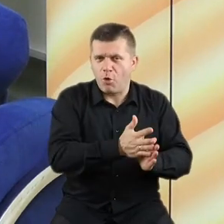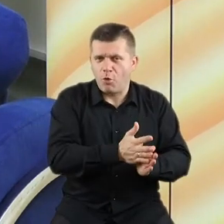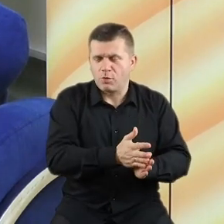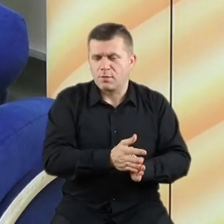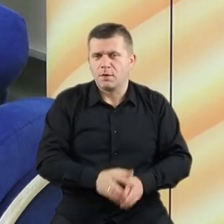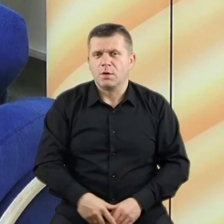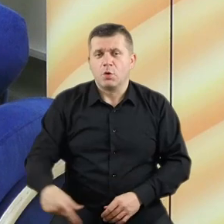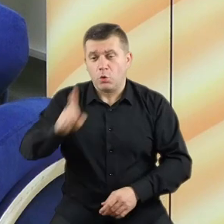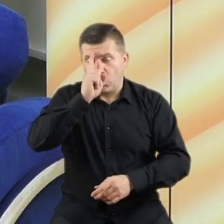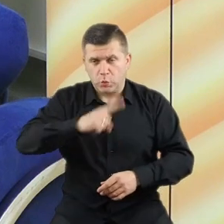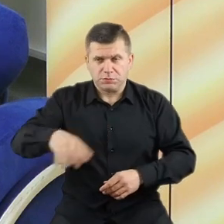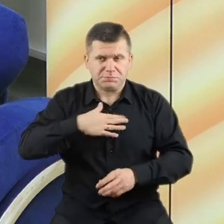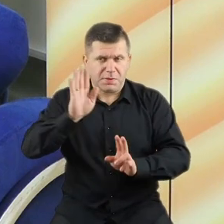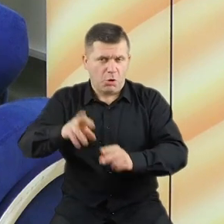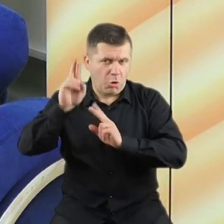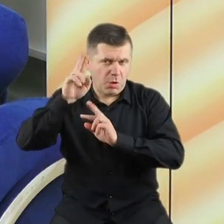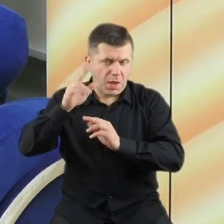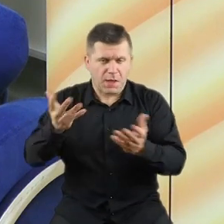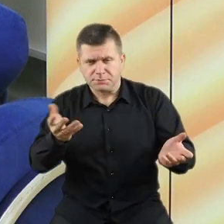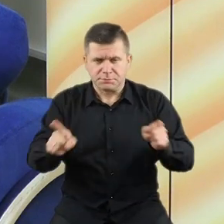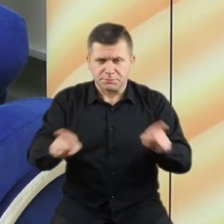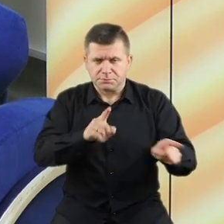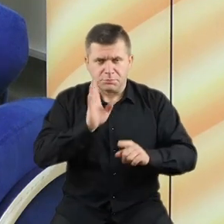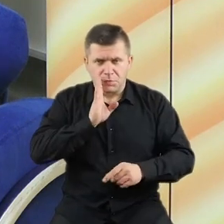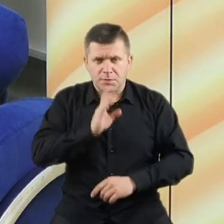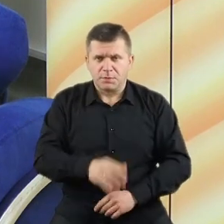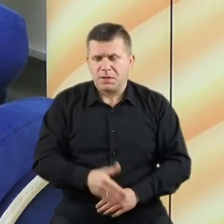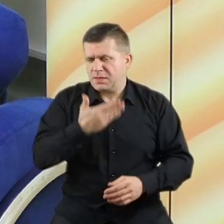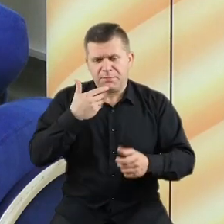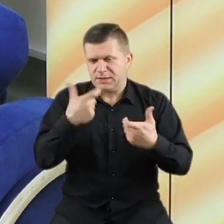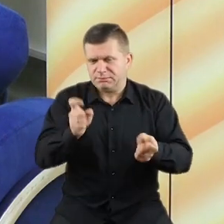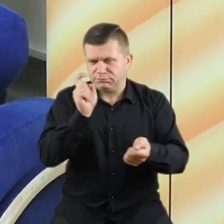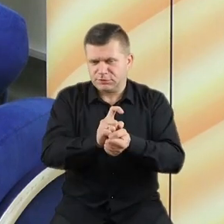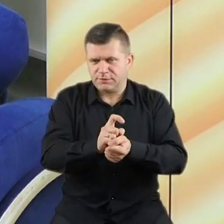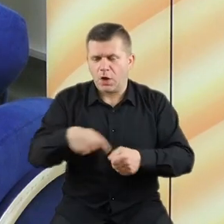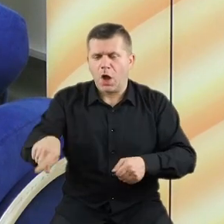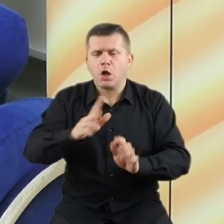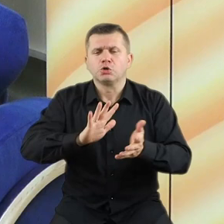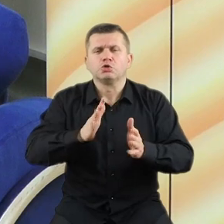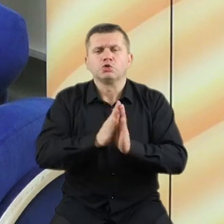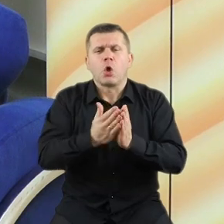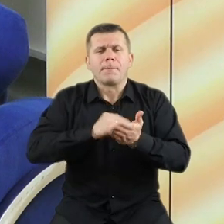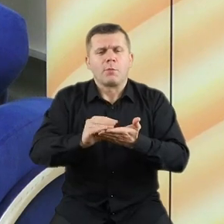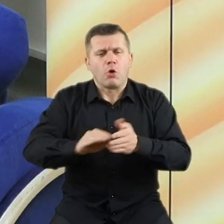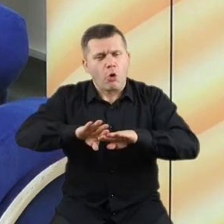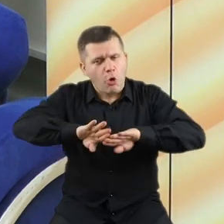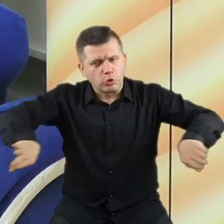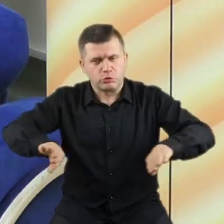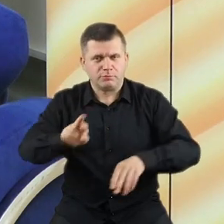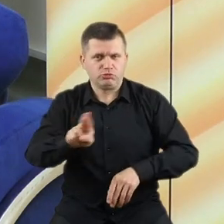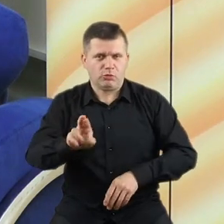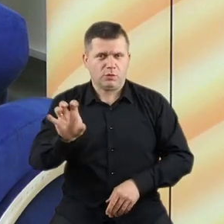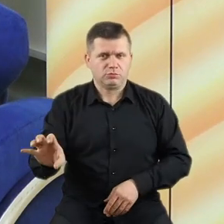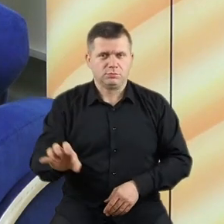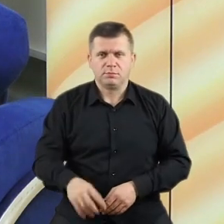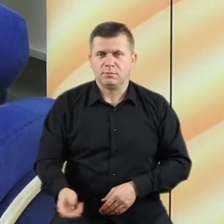siłą rzeczy to się tak zrobiło, ludziom tak się kojarzy i nie mam nic przeciwko. Ale ta książka była pisana jako zupełnie osobna rzecz. Zresztą